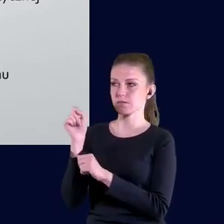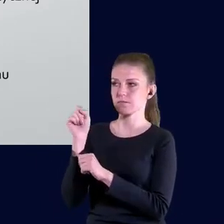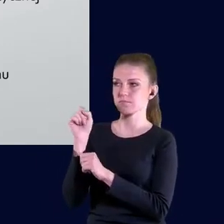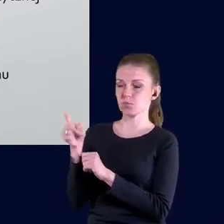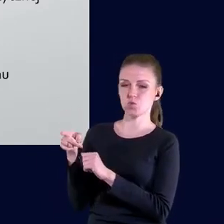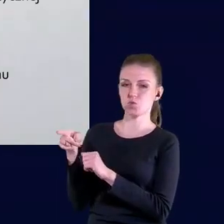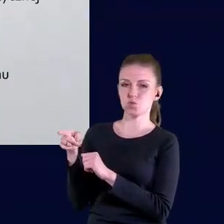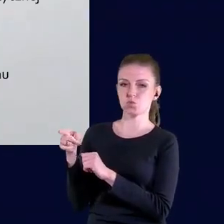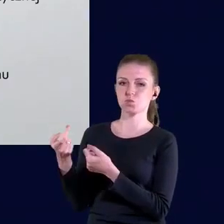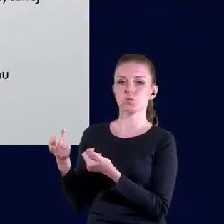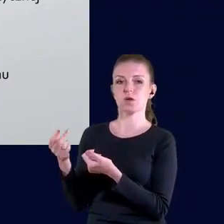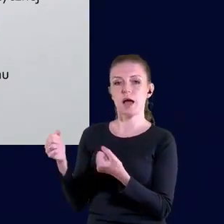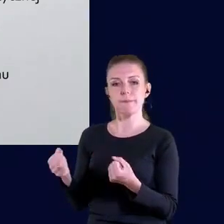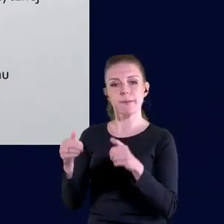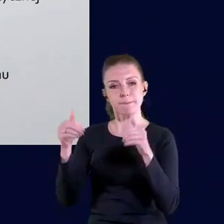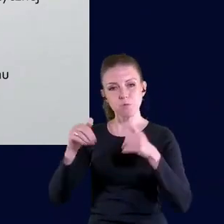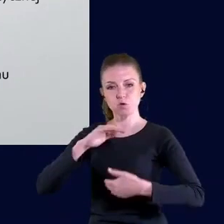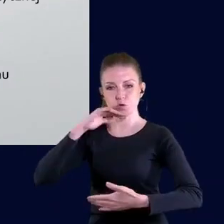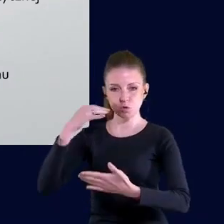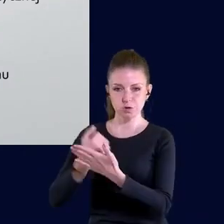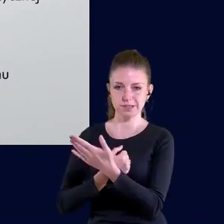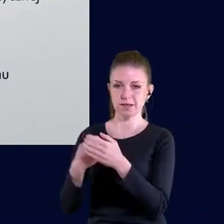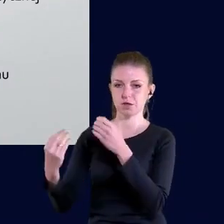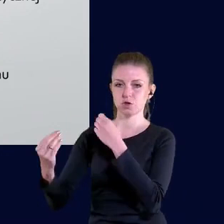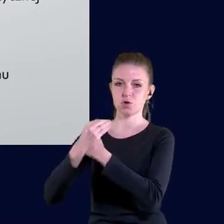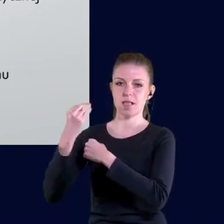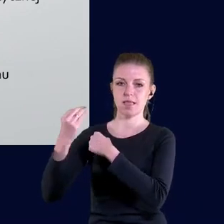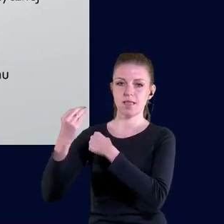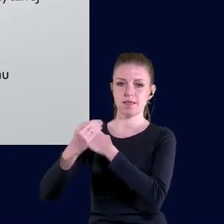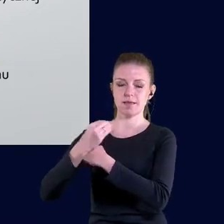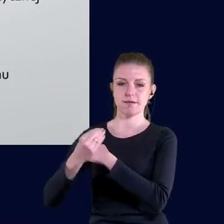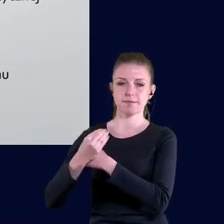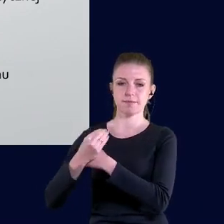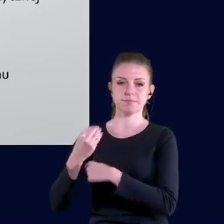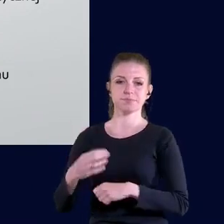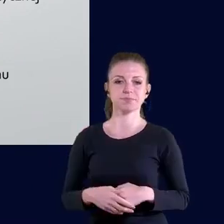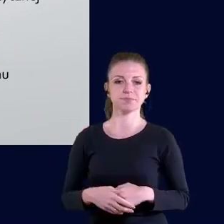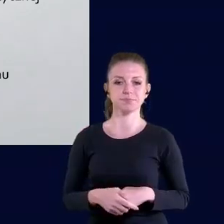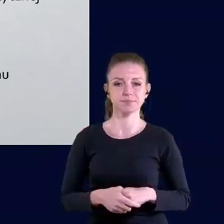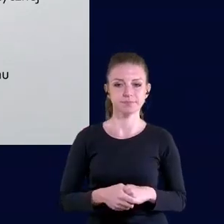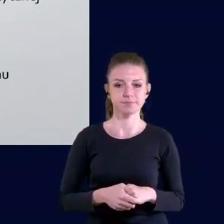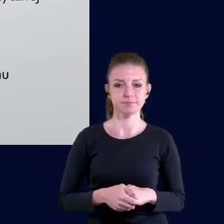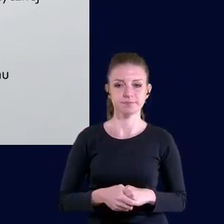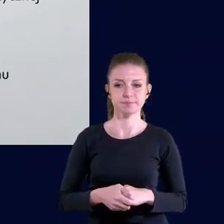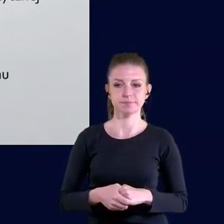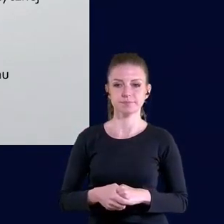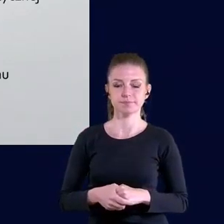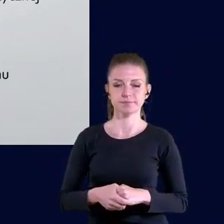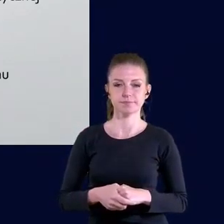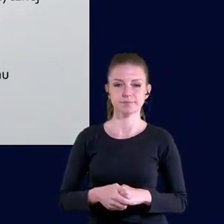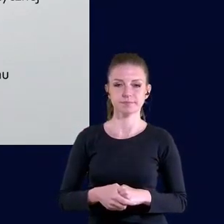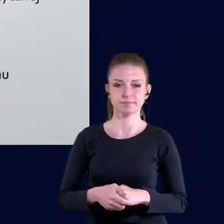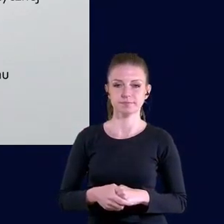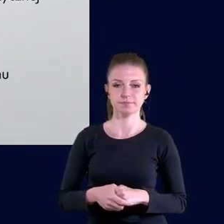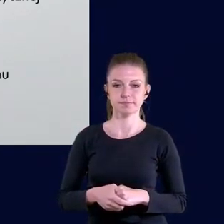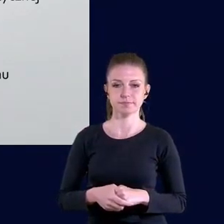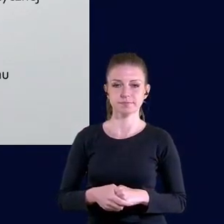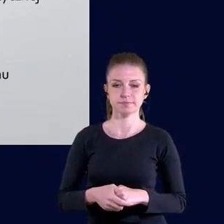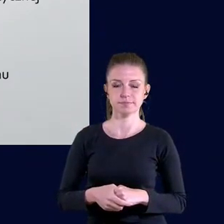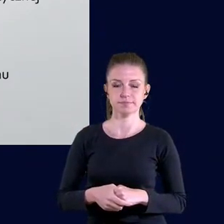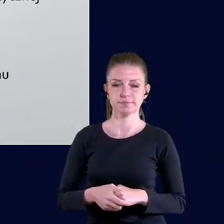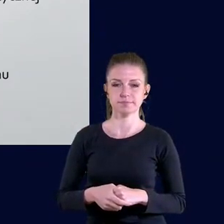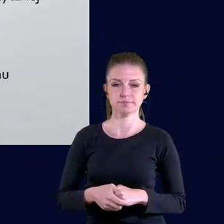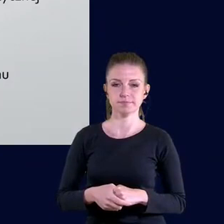tego regulamin rekrutacji do projektu do do szkoleń